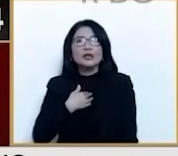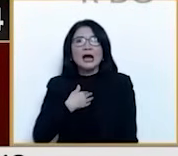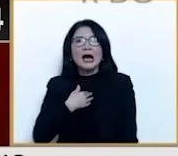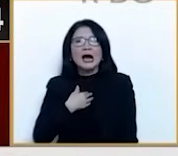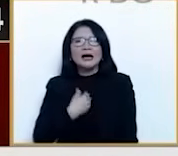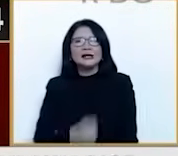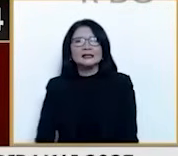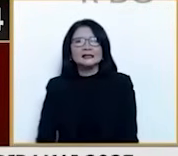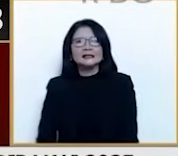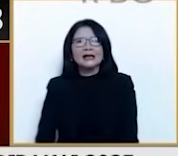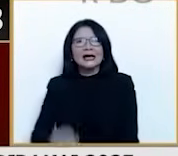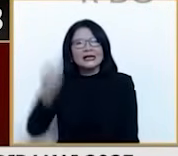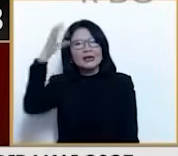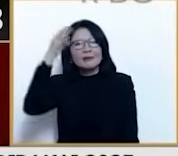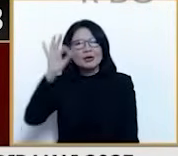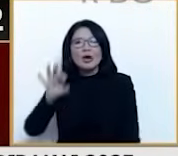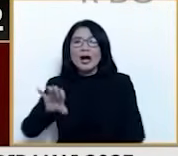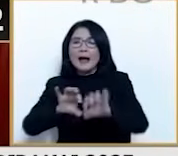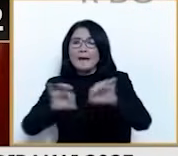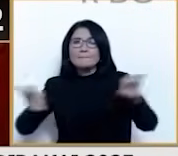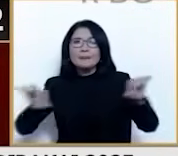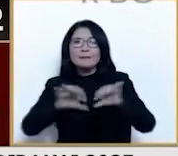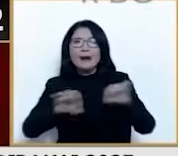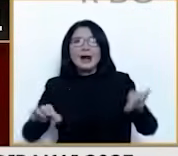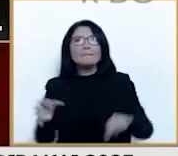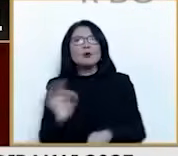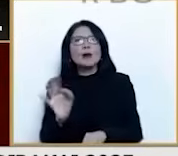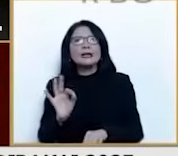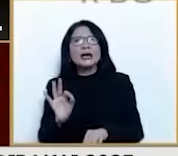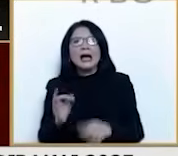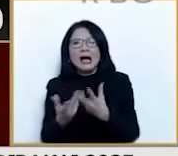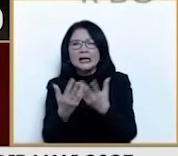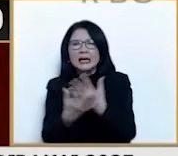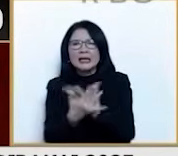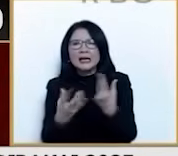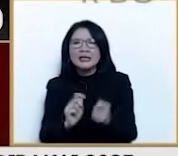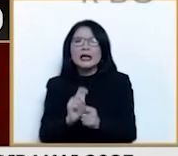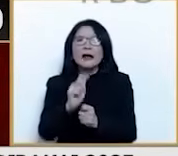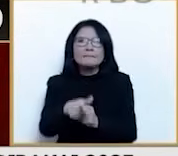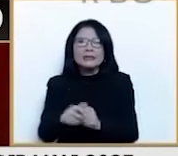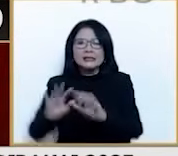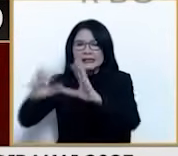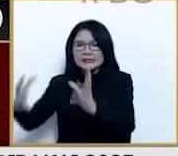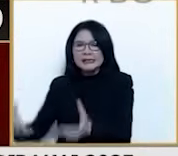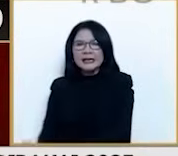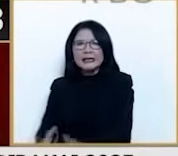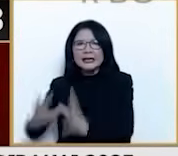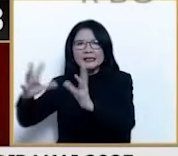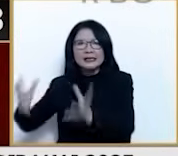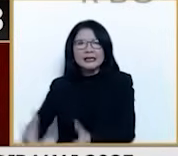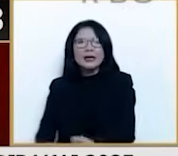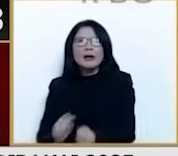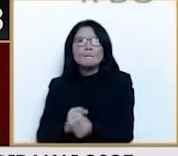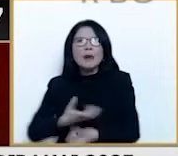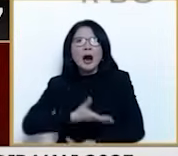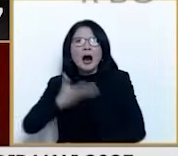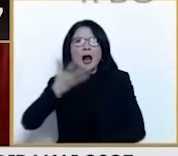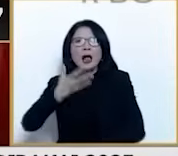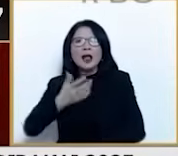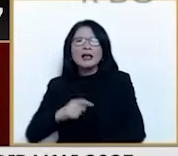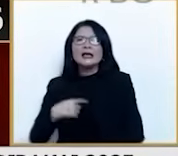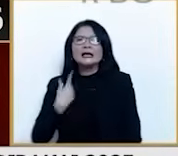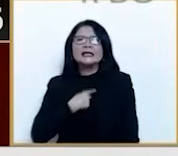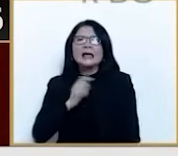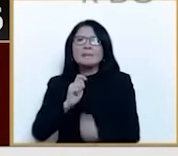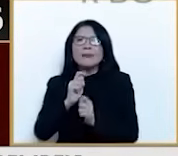selama pipanya belum ada, rakyat kan belinya mahal, beli jerigen-jerigen, maka kita akan